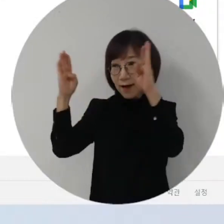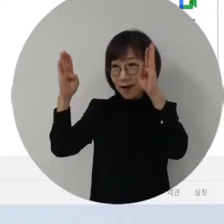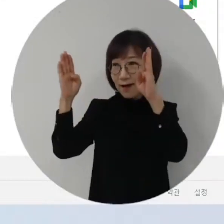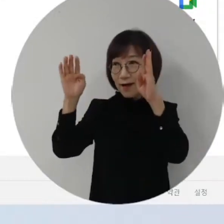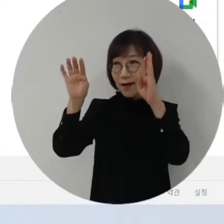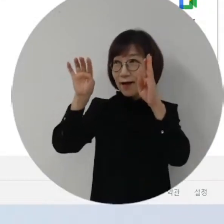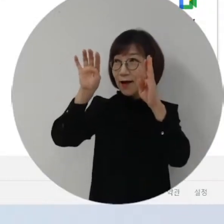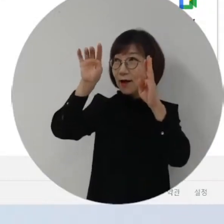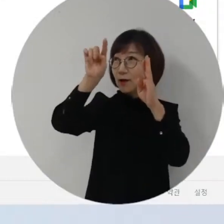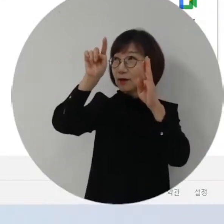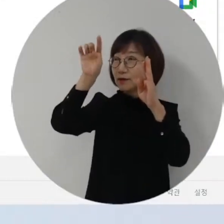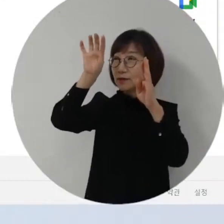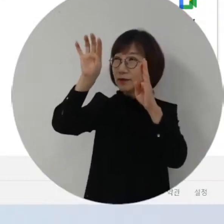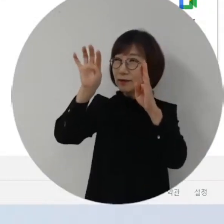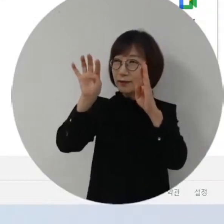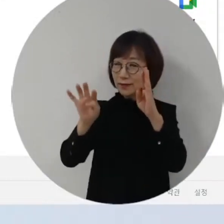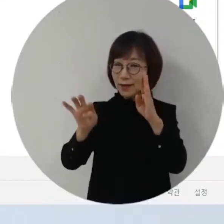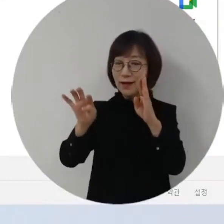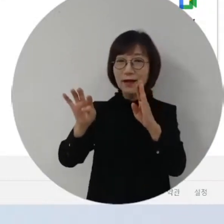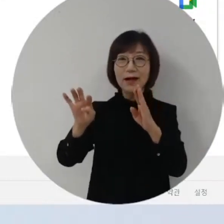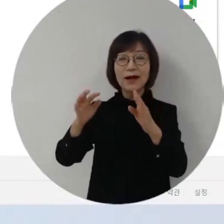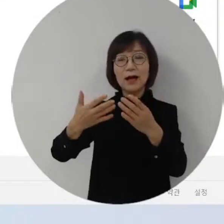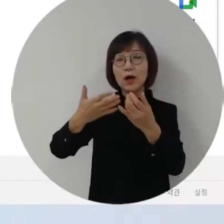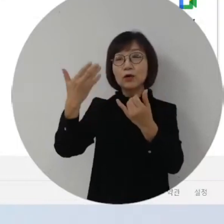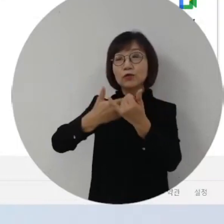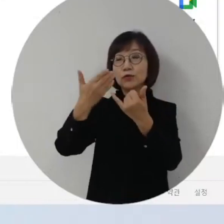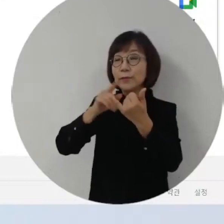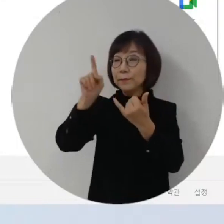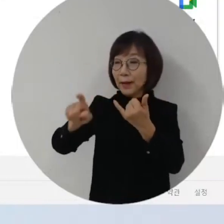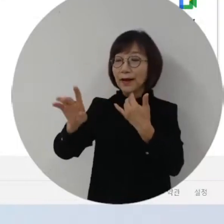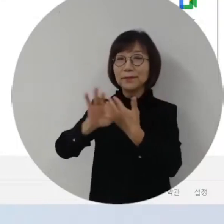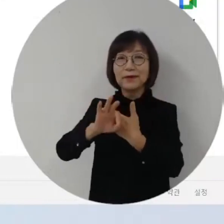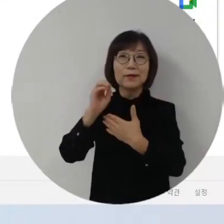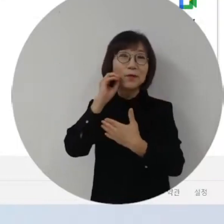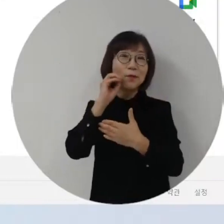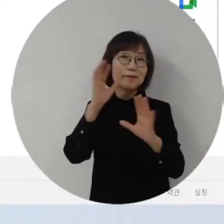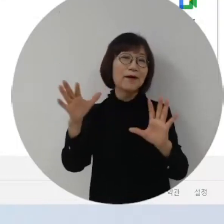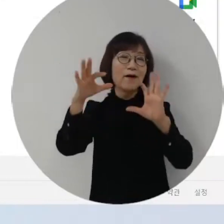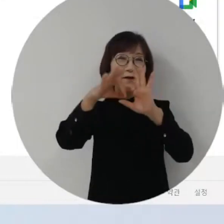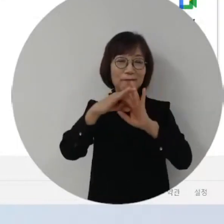지메일을 확인할 거면 지메일을 선택해 주시면 되겠죠.